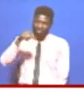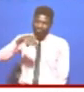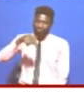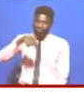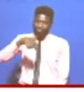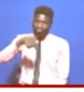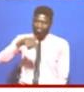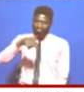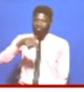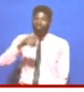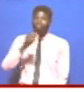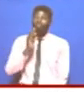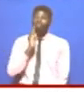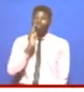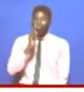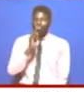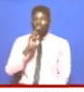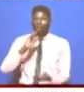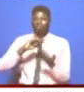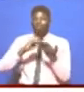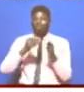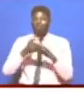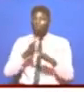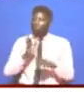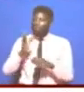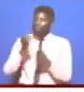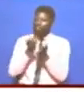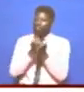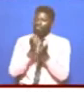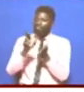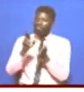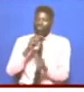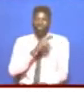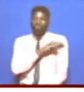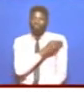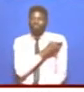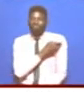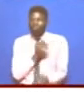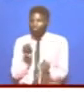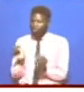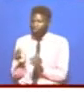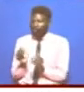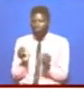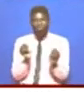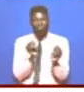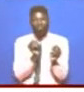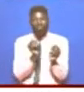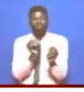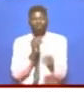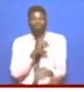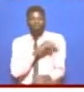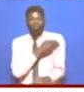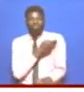ndio itakuwa referral hospital ya zile hospitali ndogo ndogo ambazo tumekuwa tukijenga